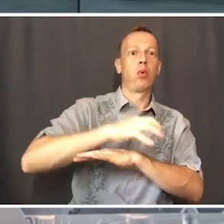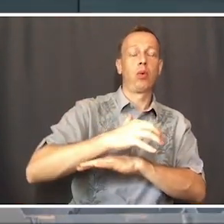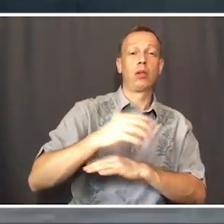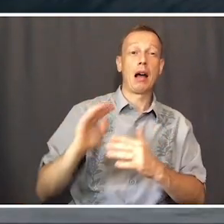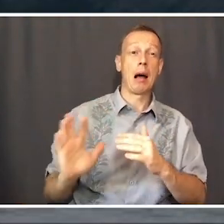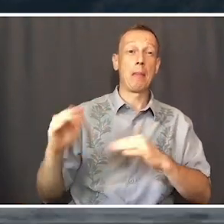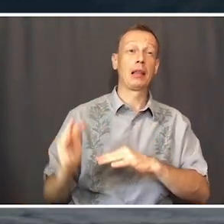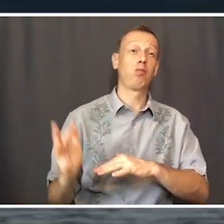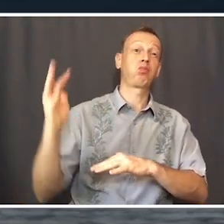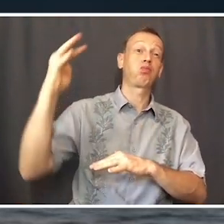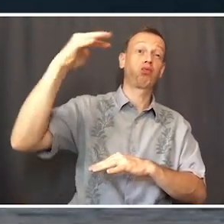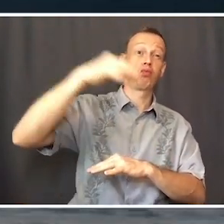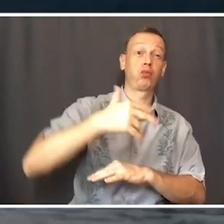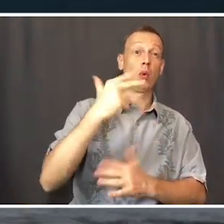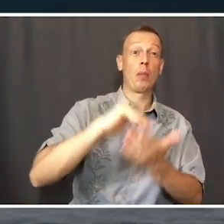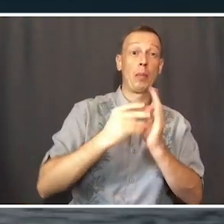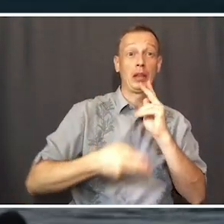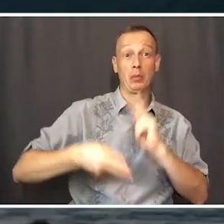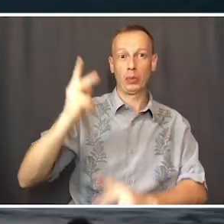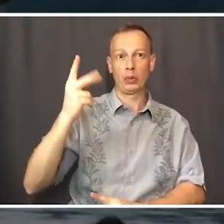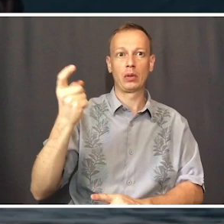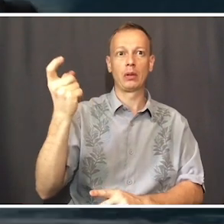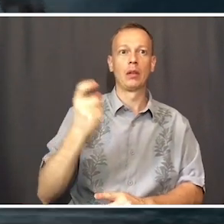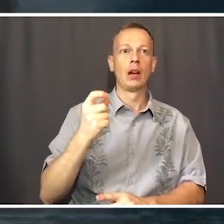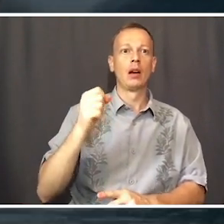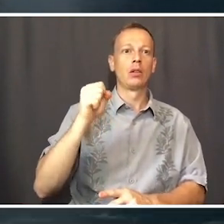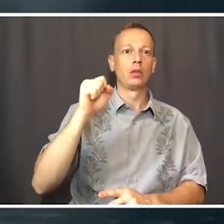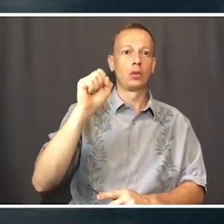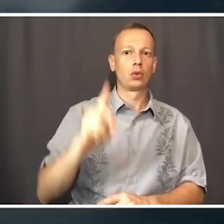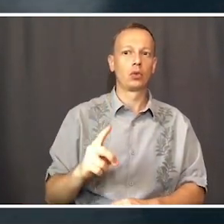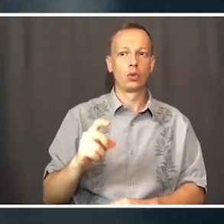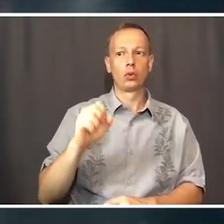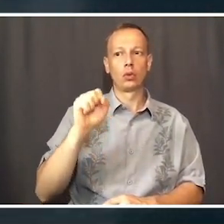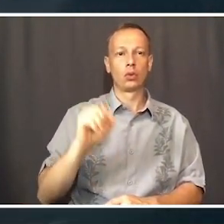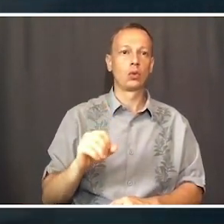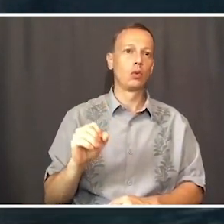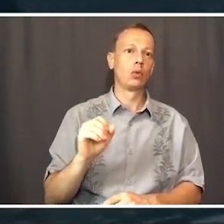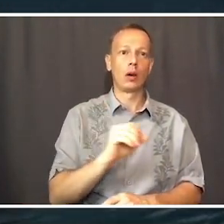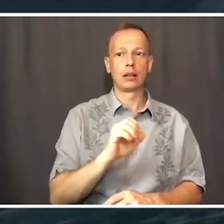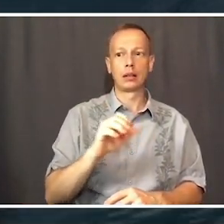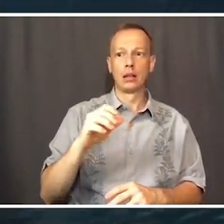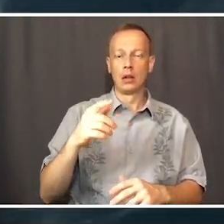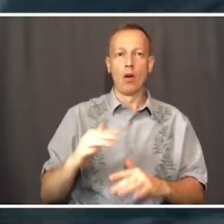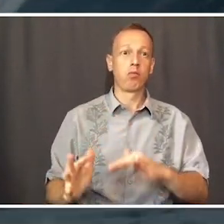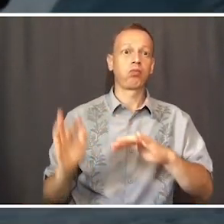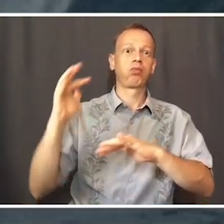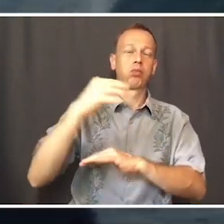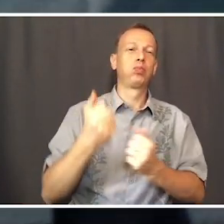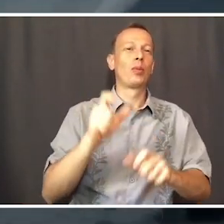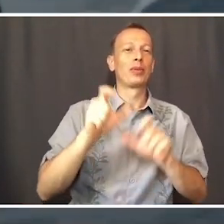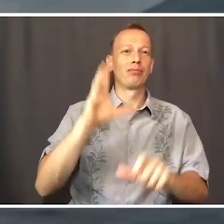orientées sud-sud-ouest. Les riders locaux ont pu avoir quelques bombes. Mata Hydrolé, Emio Zermac, Michel Bourrez, Jérémy